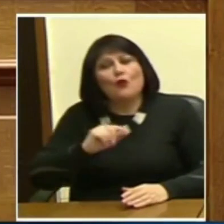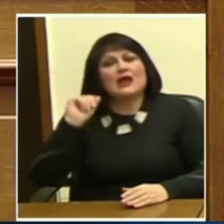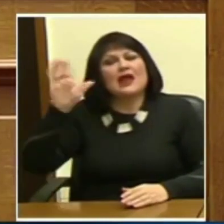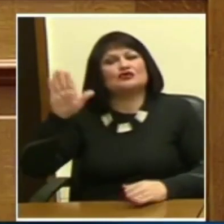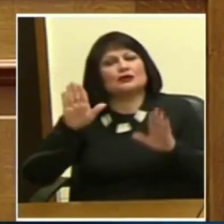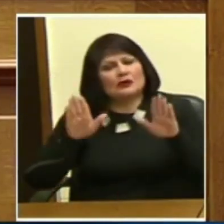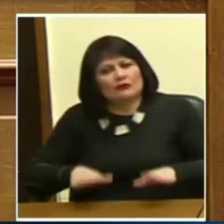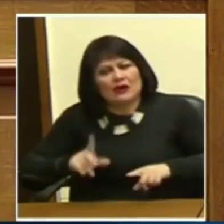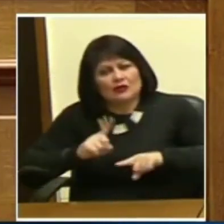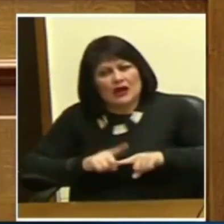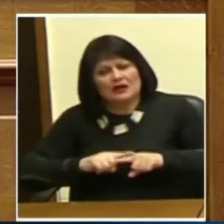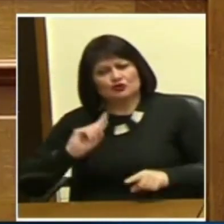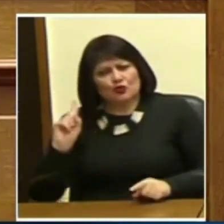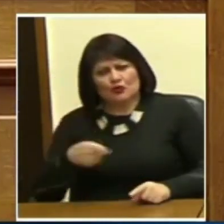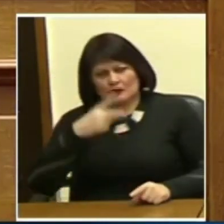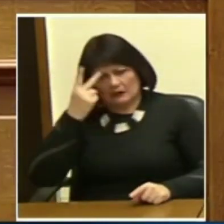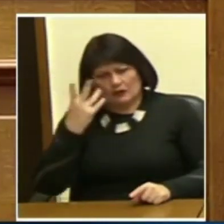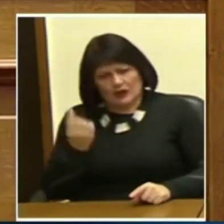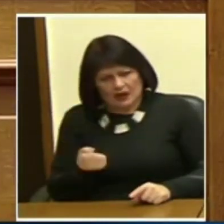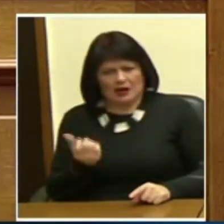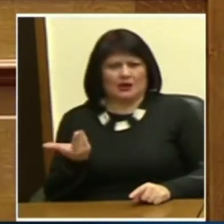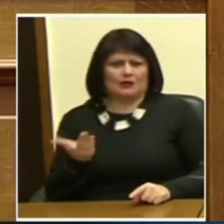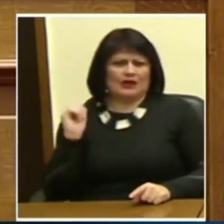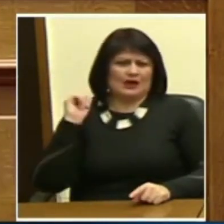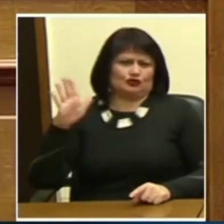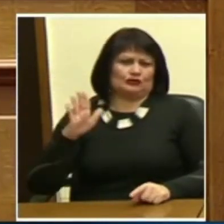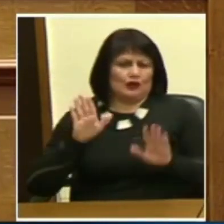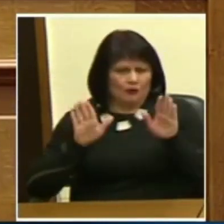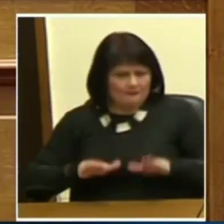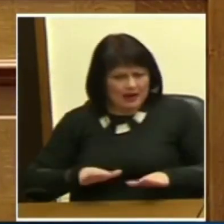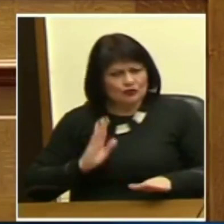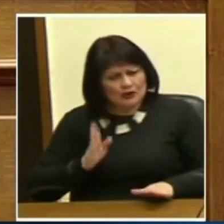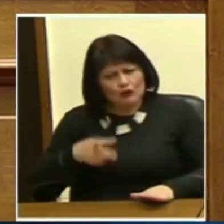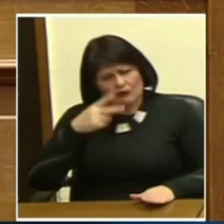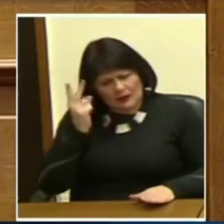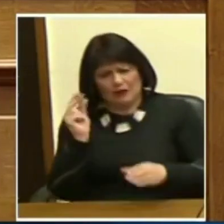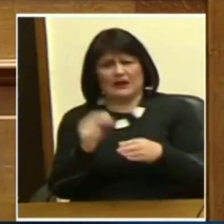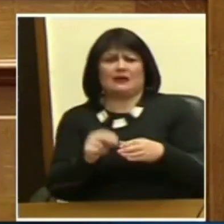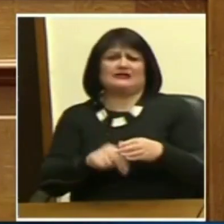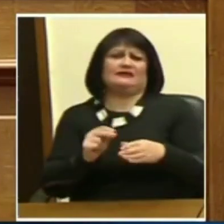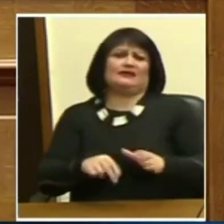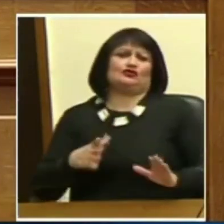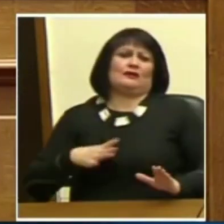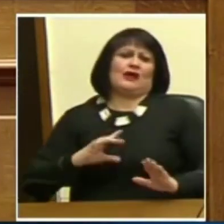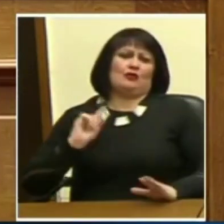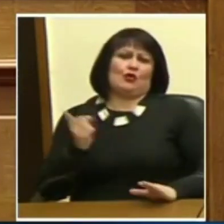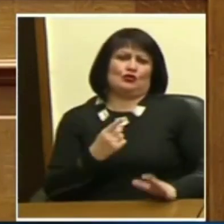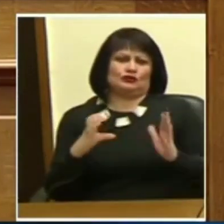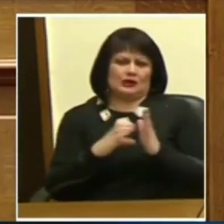ανθρώπους, σε όλους τους Έλληνες που κατοικούν στην Αλλοδαπή, να έχουν δικαίωμα ψήφου. Τώρα για το